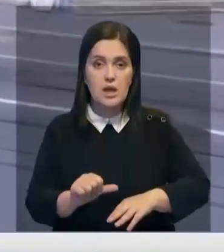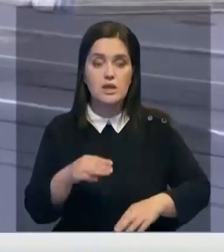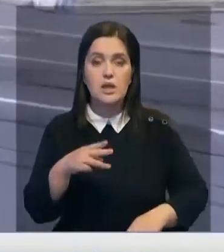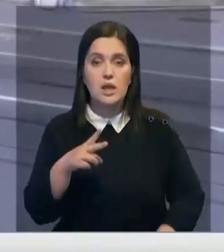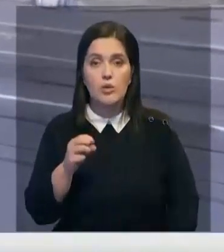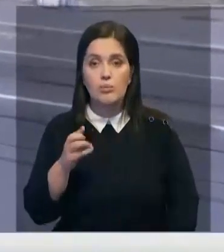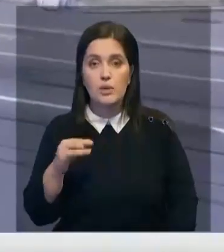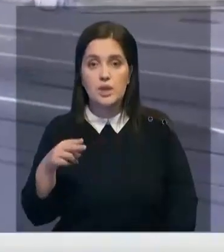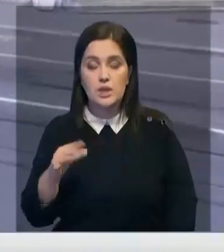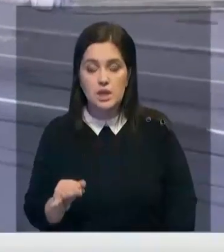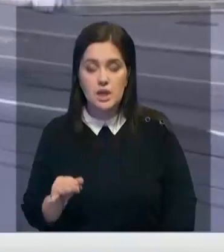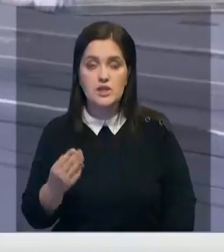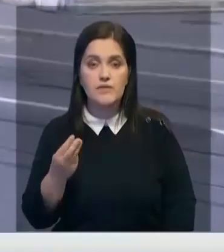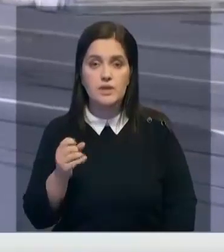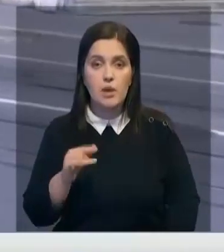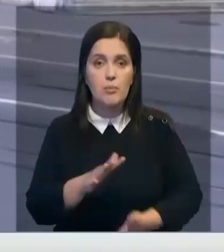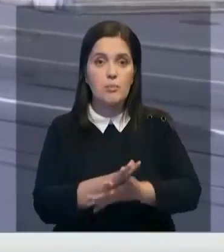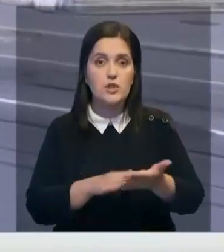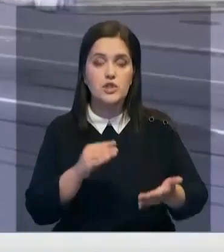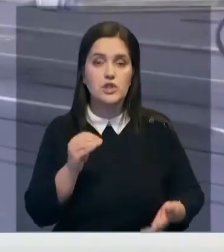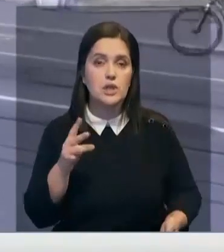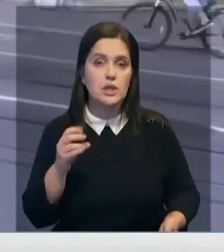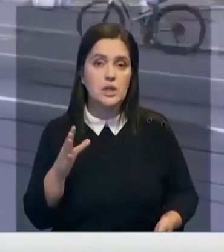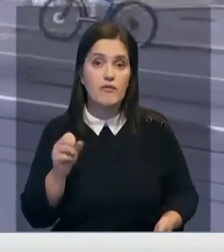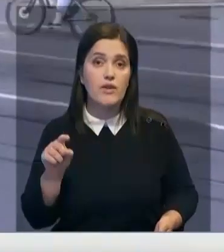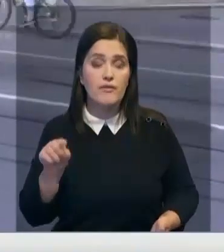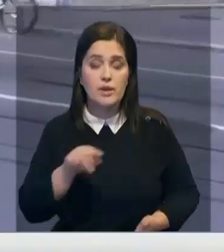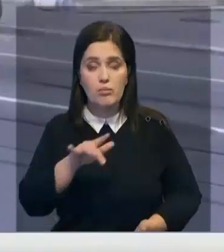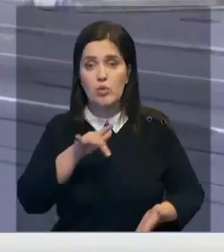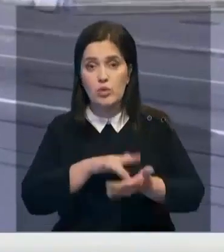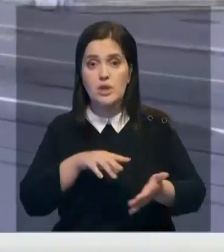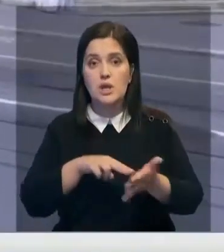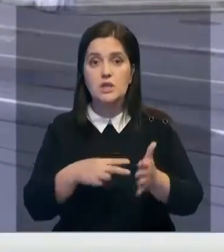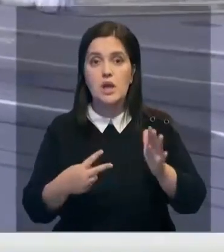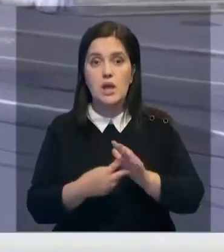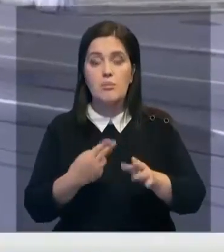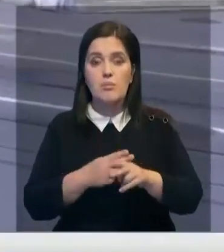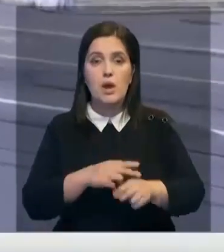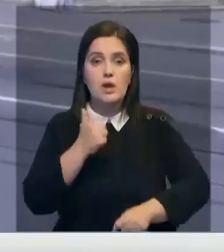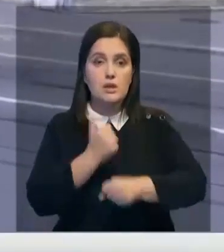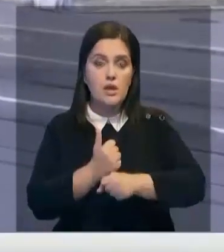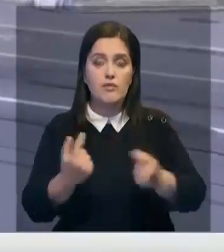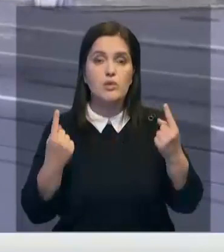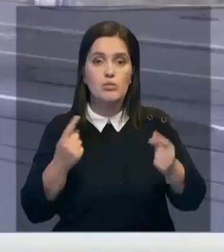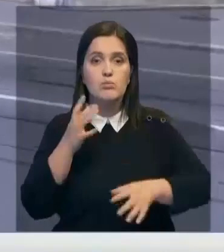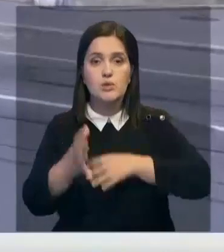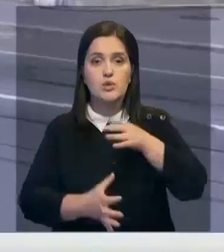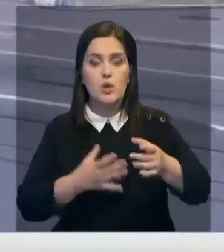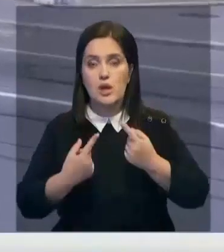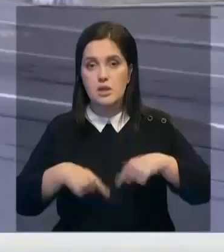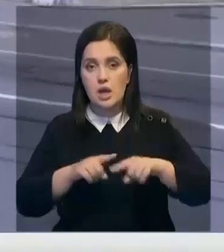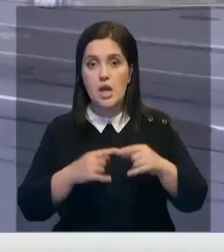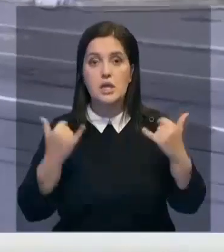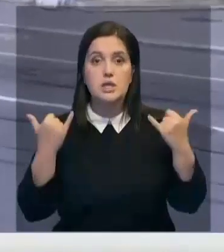Тлеуберди в Швейцарию продолжится в Женеве. В этом городе у него запланированы переговоры с главами крупных международных организаций. И